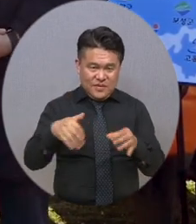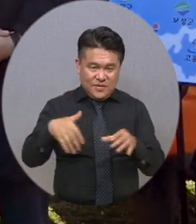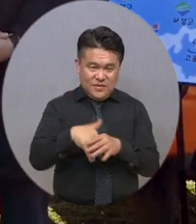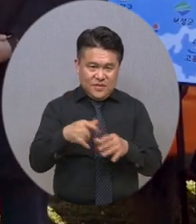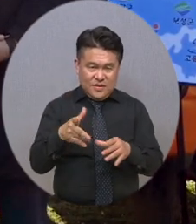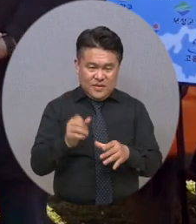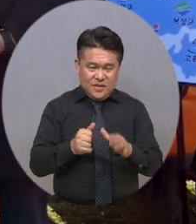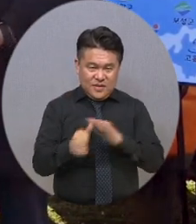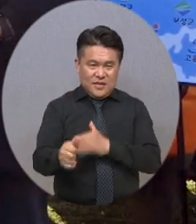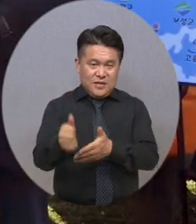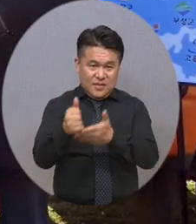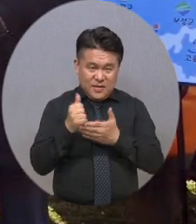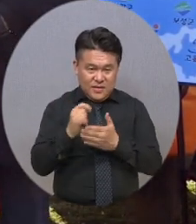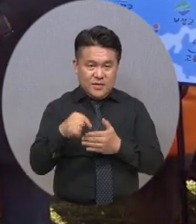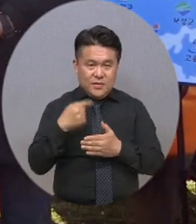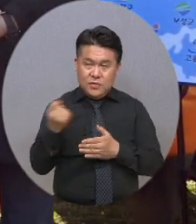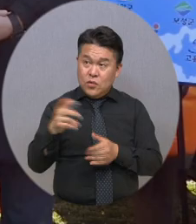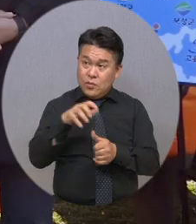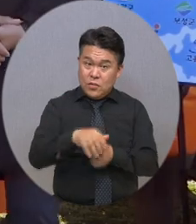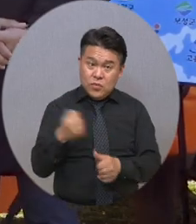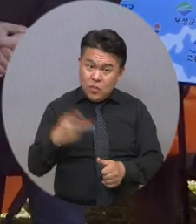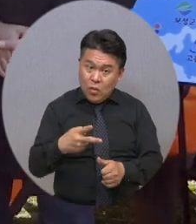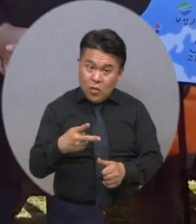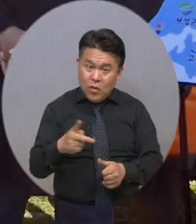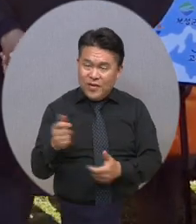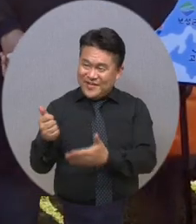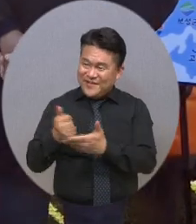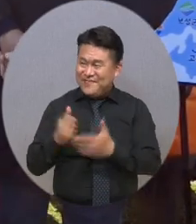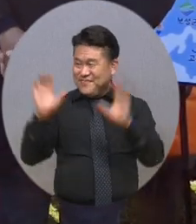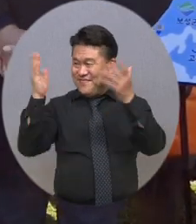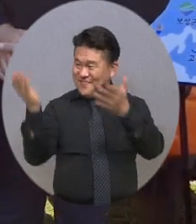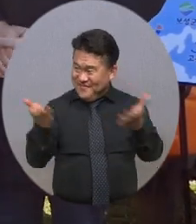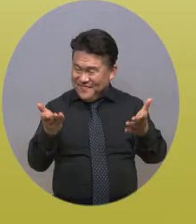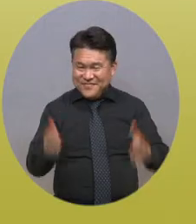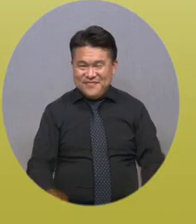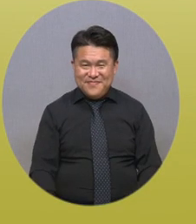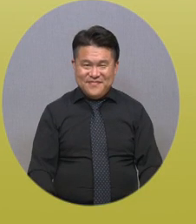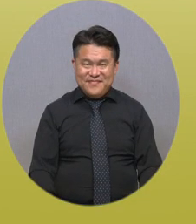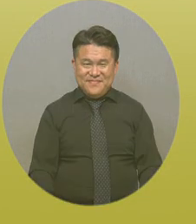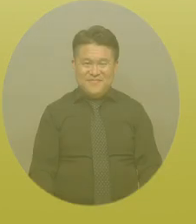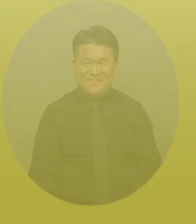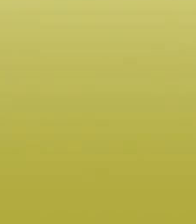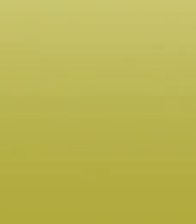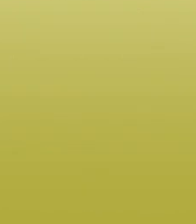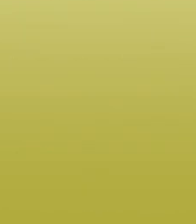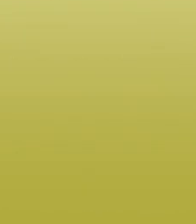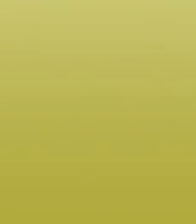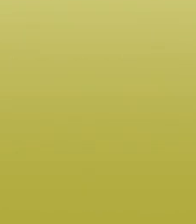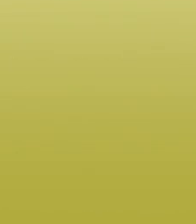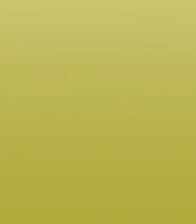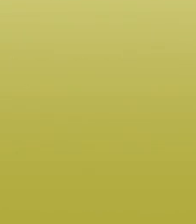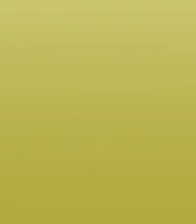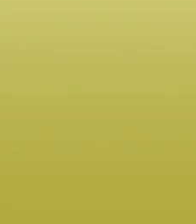대표 모시고 또 버섯인가? 자, 어서오세요, 대표님. 아, 예.